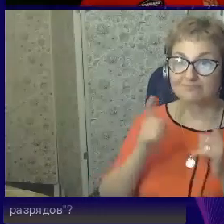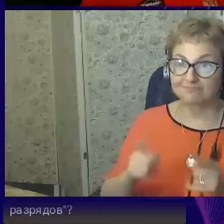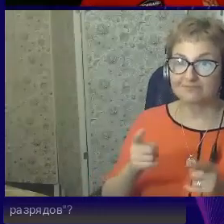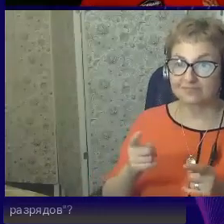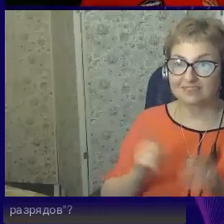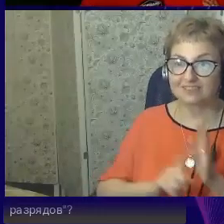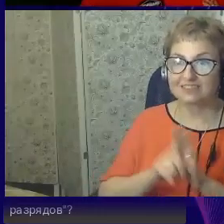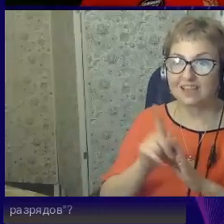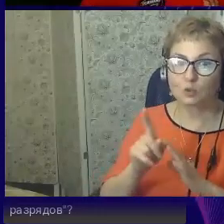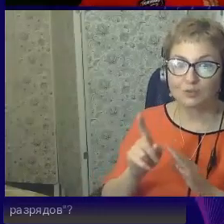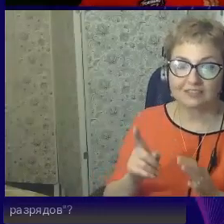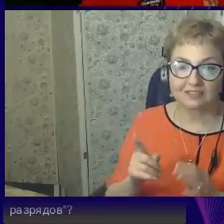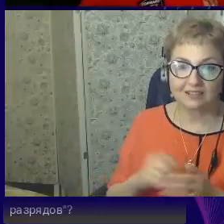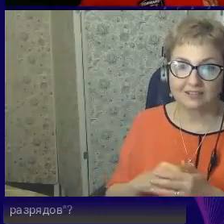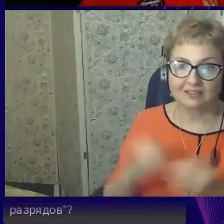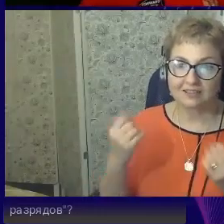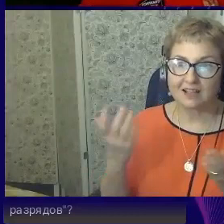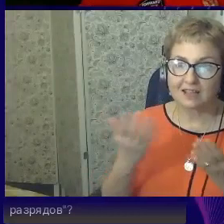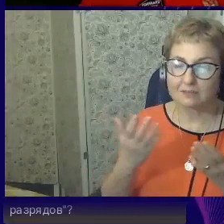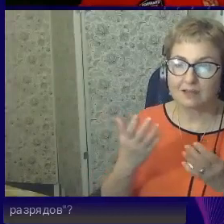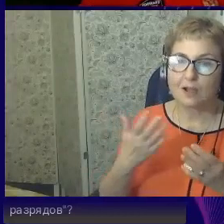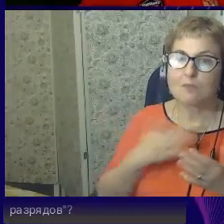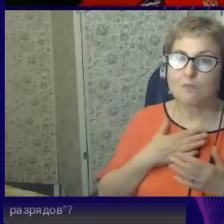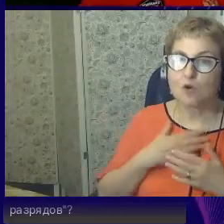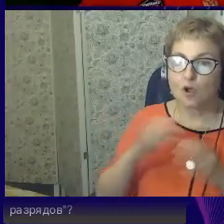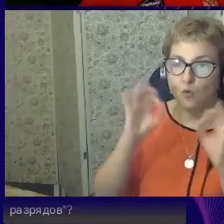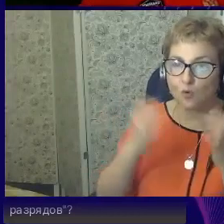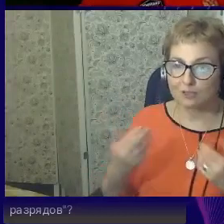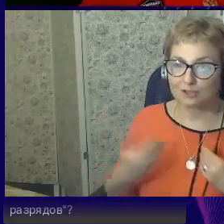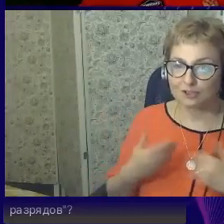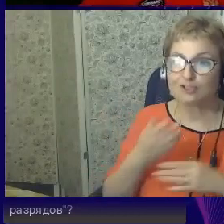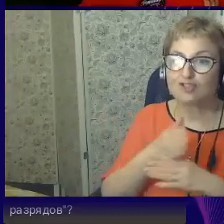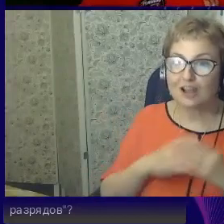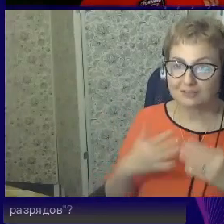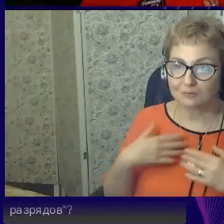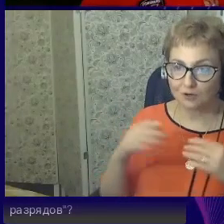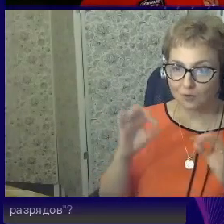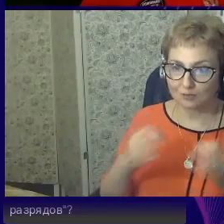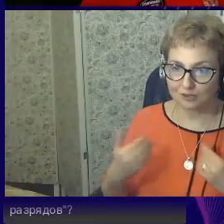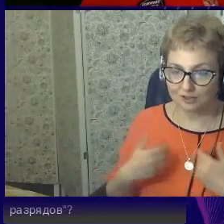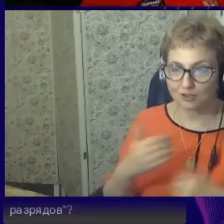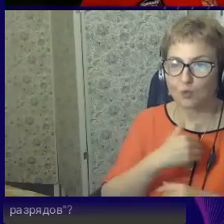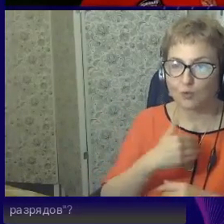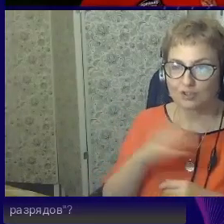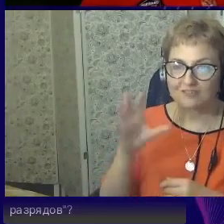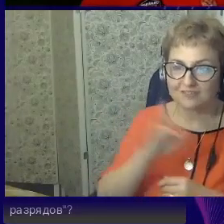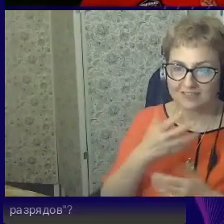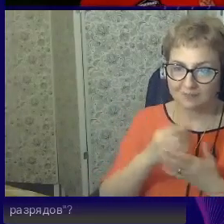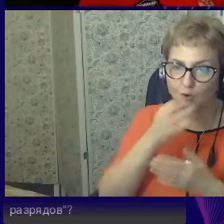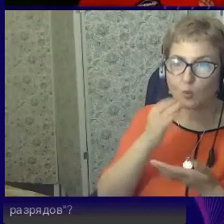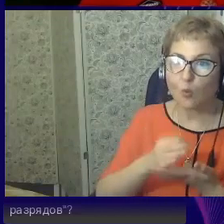действительно становится каким-то моим образом жизни, частью моего образа жизни, и хочется весь свой